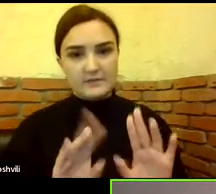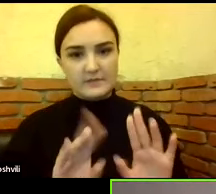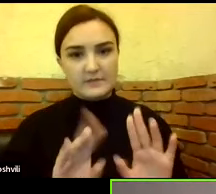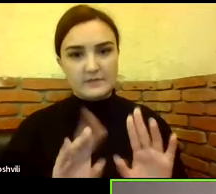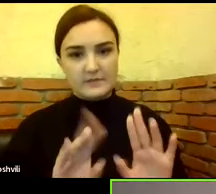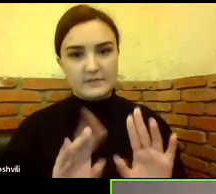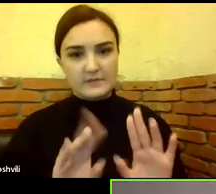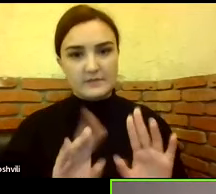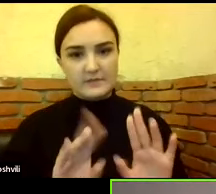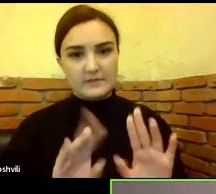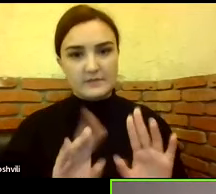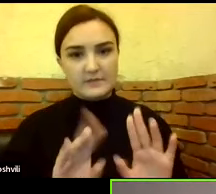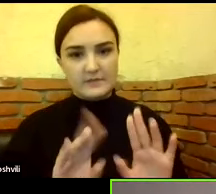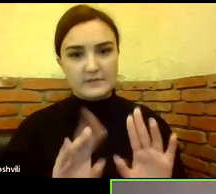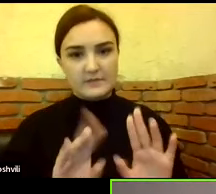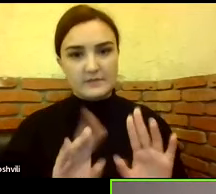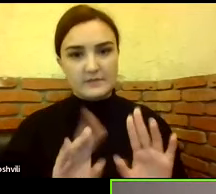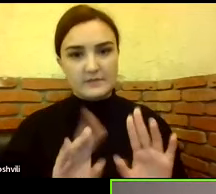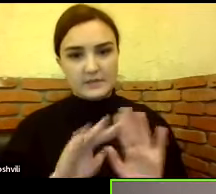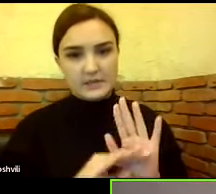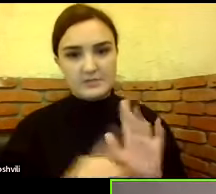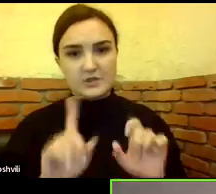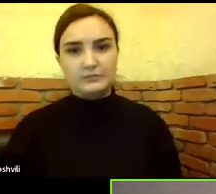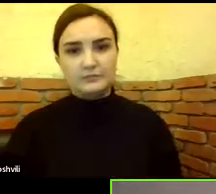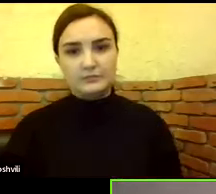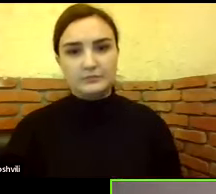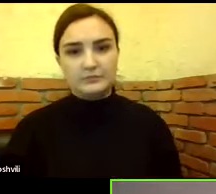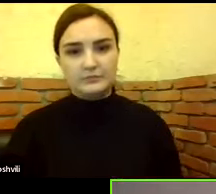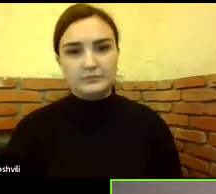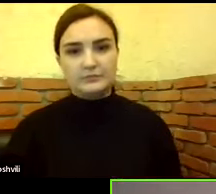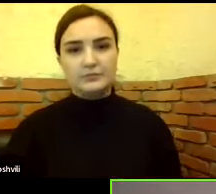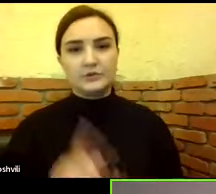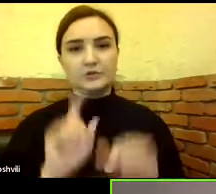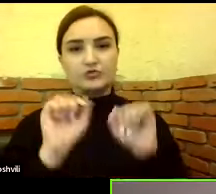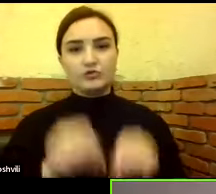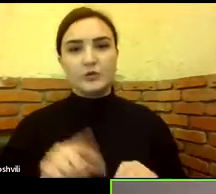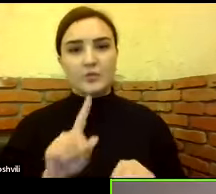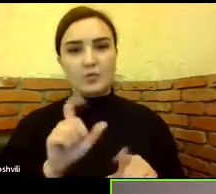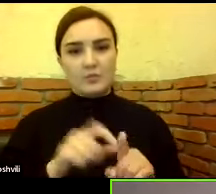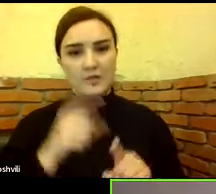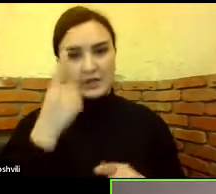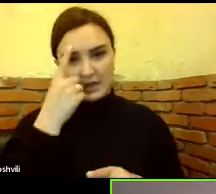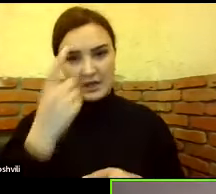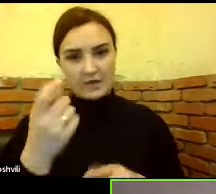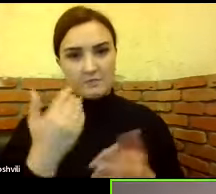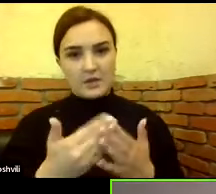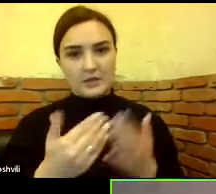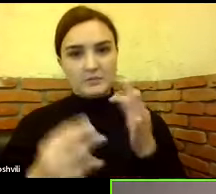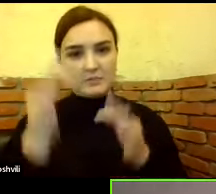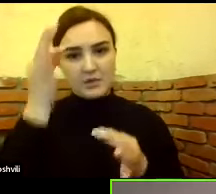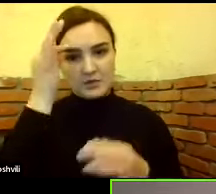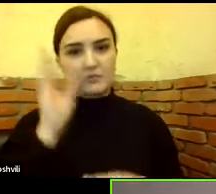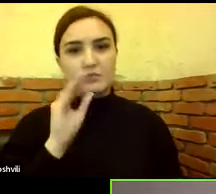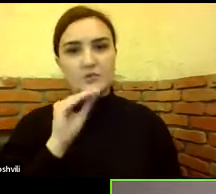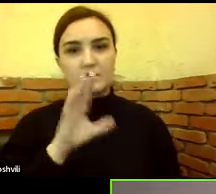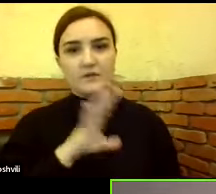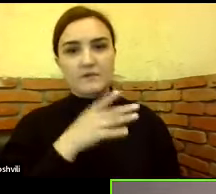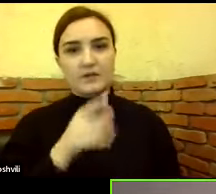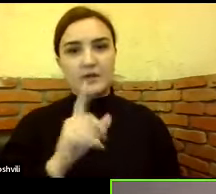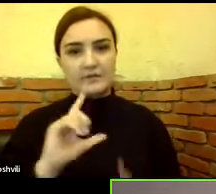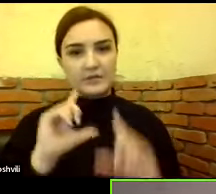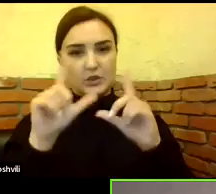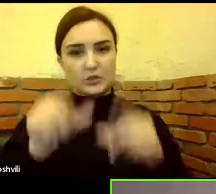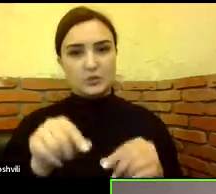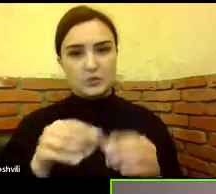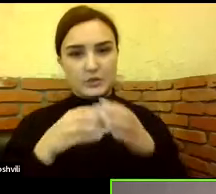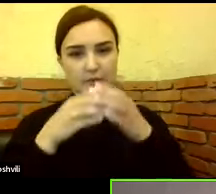რა შეიძლება რომ გააკეთო და მაგაზე მახსენდება მაგალითად ჩვენ როცა ვიყავით ერთად ბათუმში წასულები და როცა